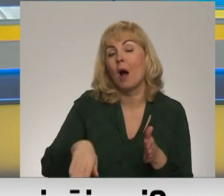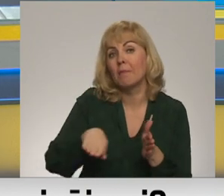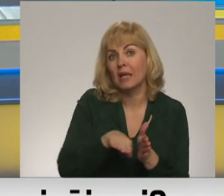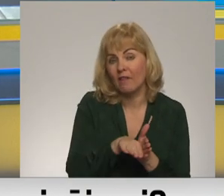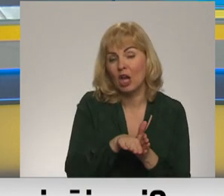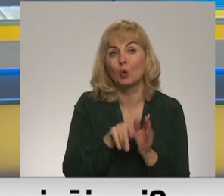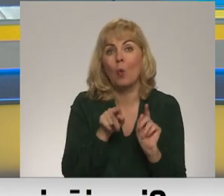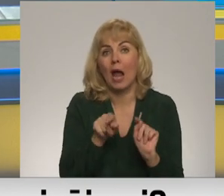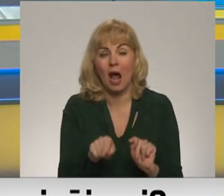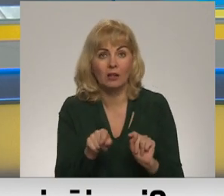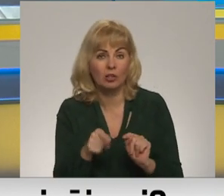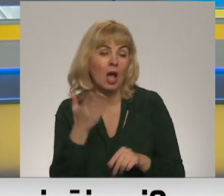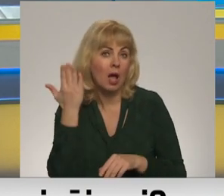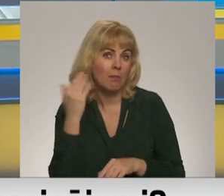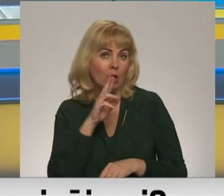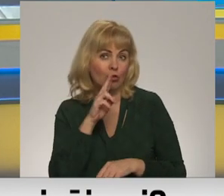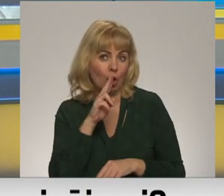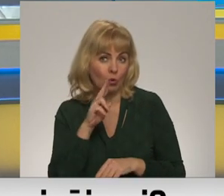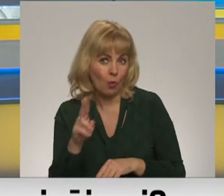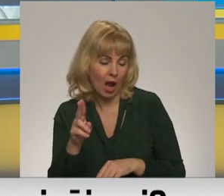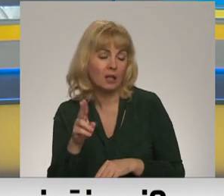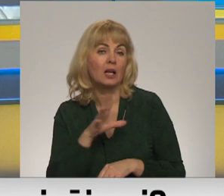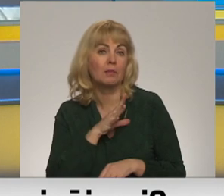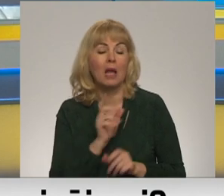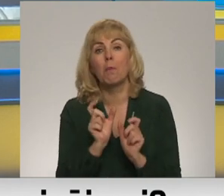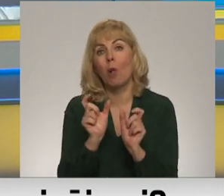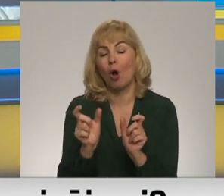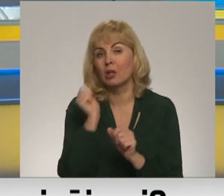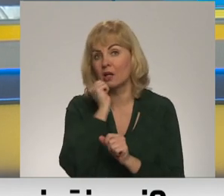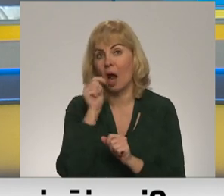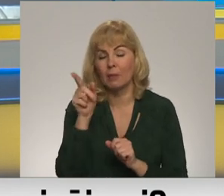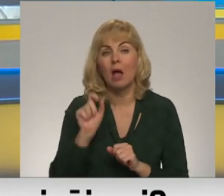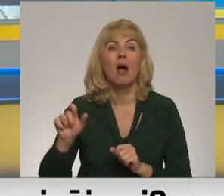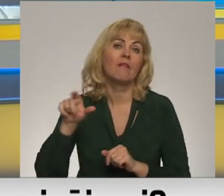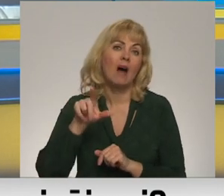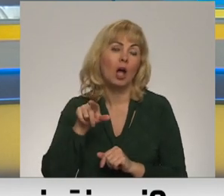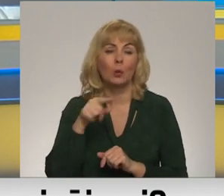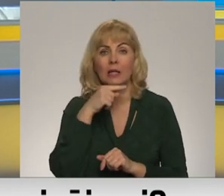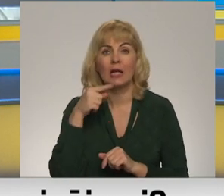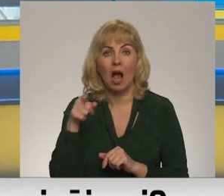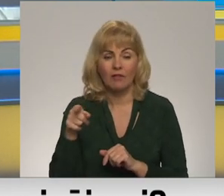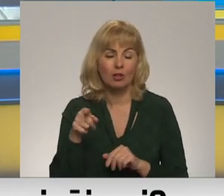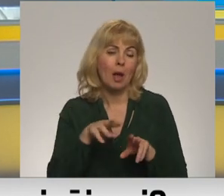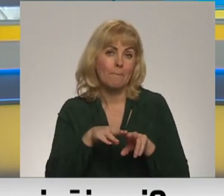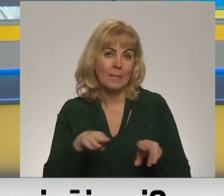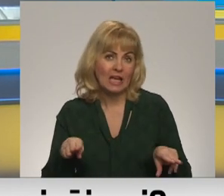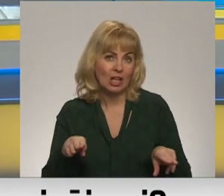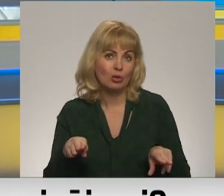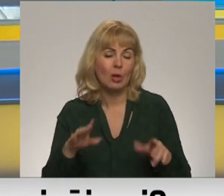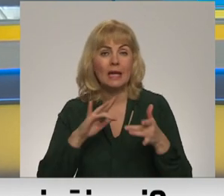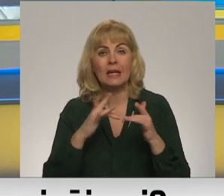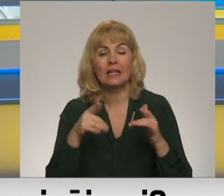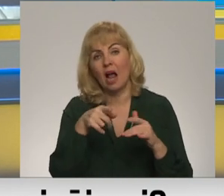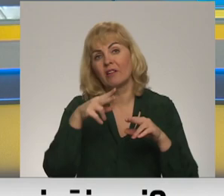mums. Pagājušajā nedēļā ir bijušas bloķētas Kremļa, arī vairāku Krievijas ministriju